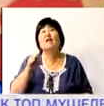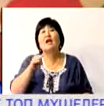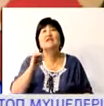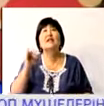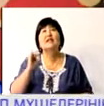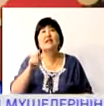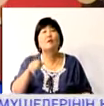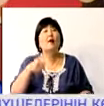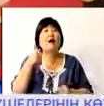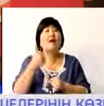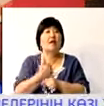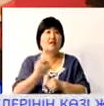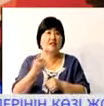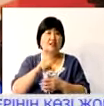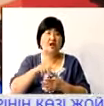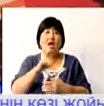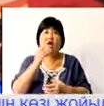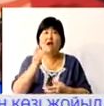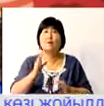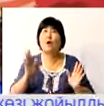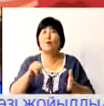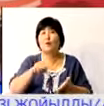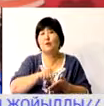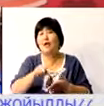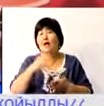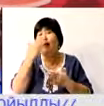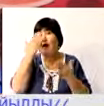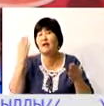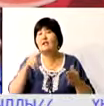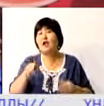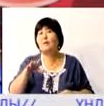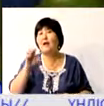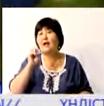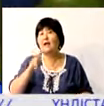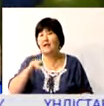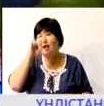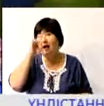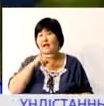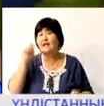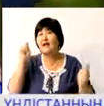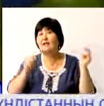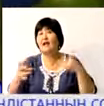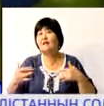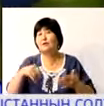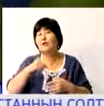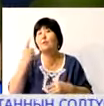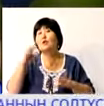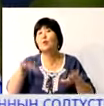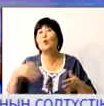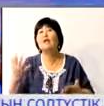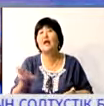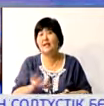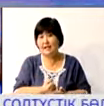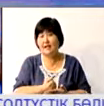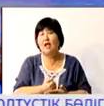Ботағанға алғаш рет қатысып отыр. Қармақшылық өнерпаз бұған дейін халықаралық мәңгілік ел Қазақстан фестивалінде өнер көрсетіп, бірінші орынды